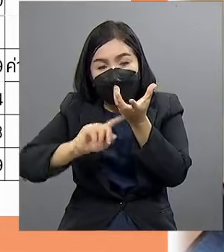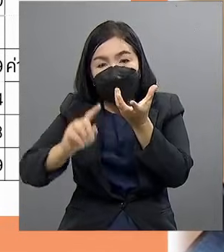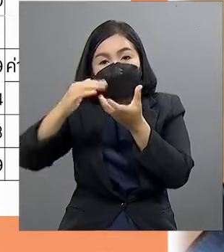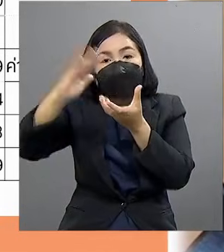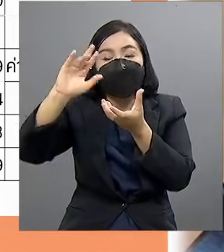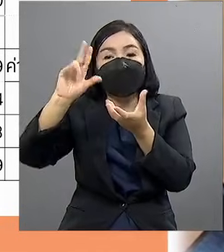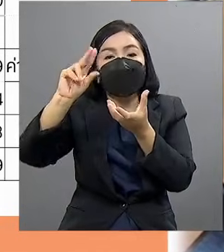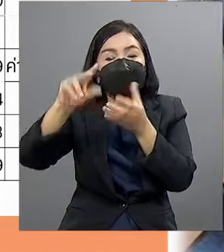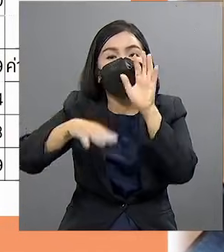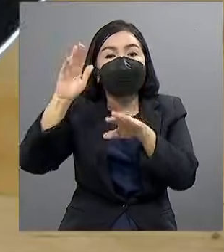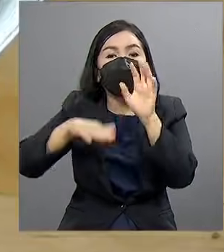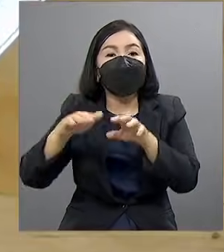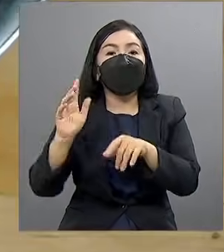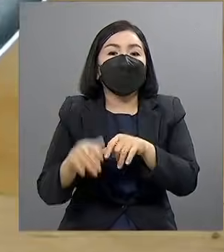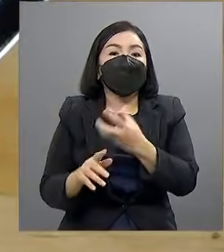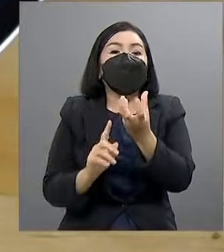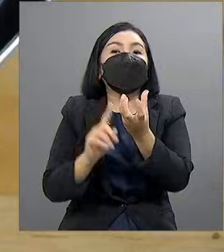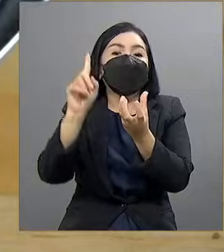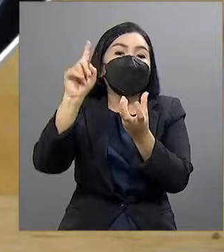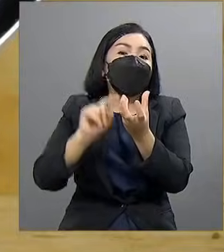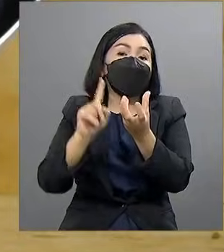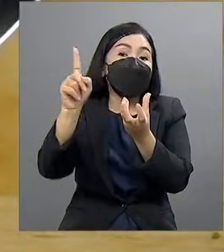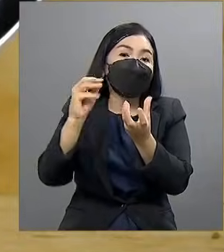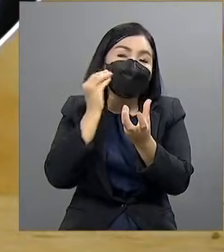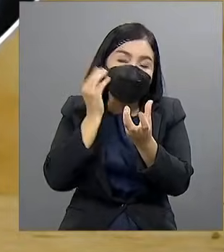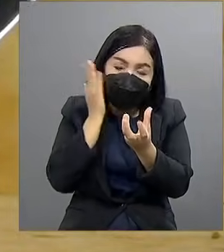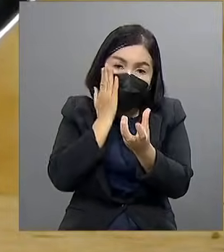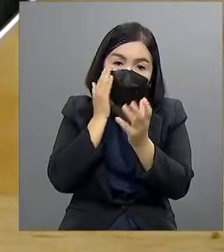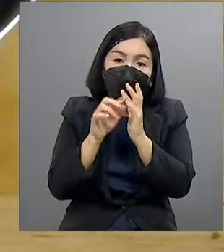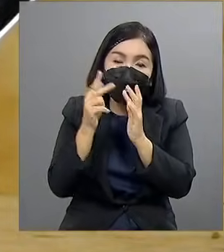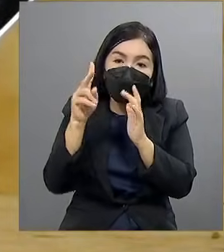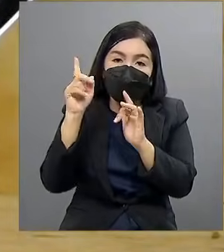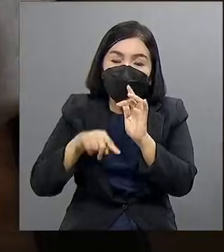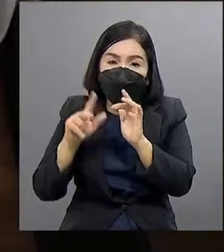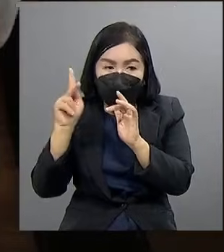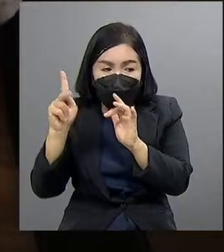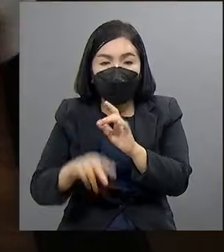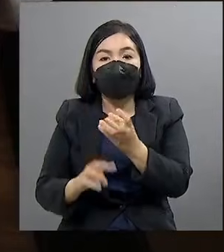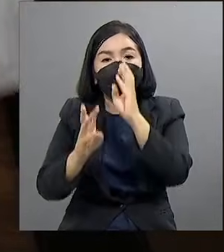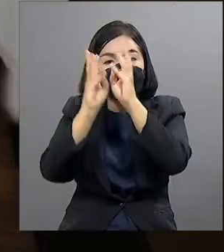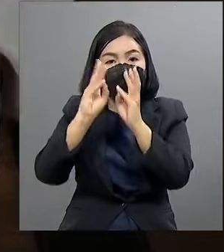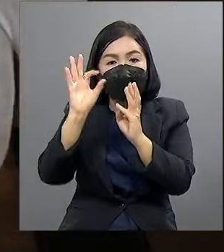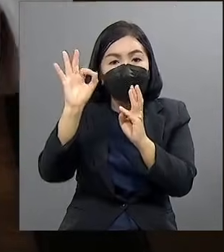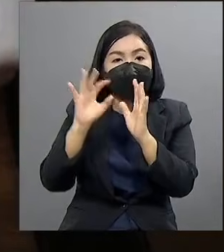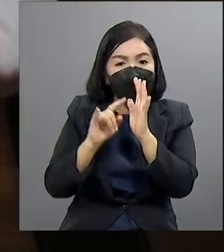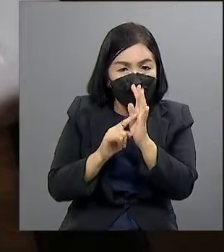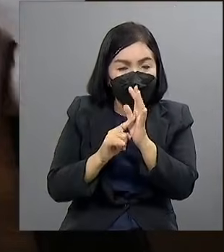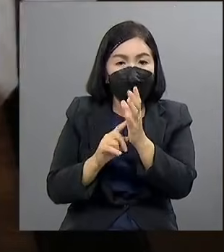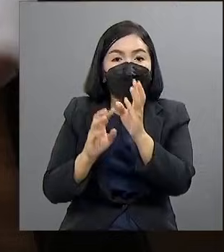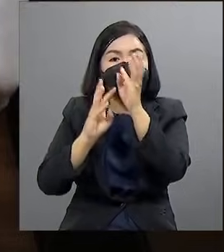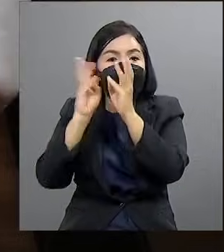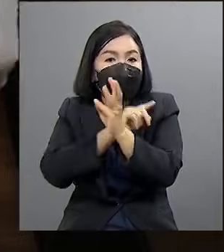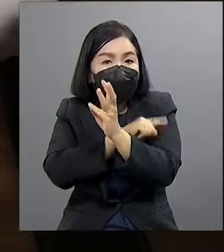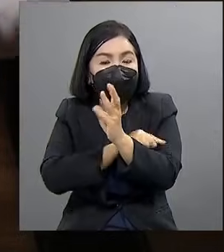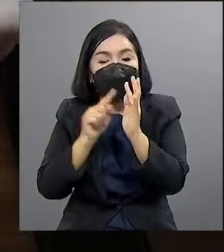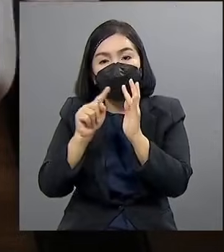เผื่อเลย1ผลนะครับก็จะมีแป้งเค้กผงฟูเบกกิ้งโซดานะครับน้ำตาลไอซิ่งสำหรับนำคุกกี้ม